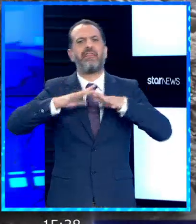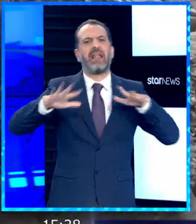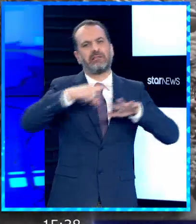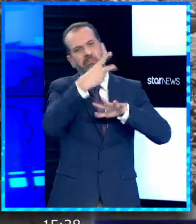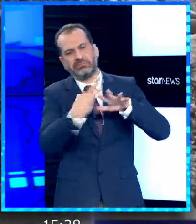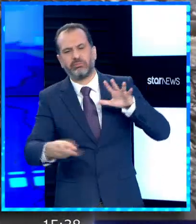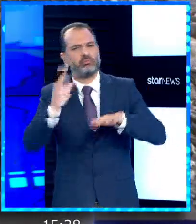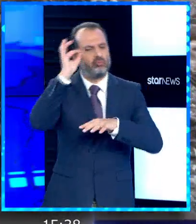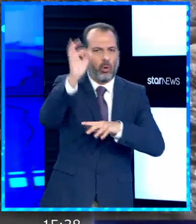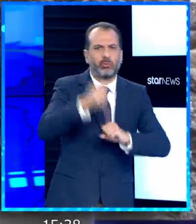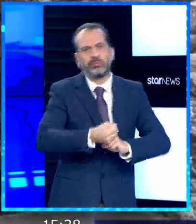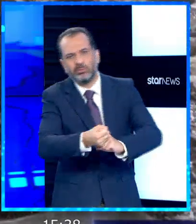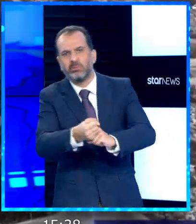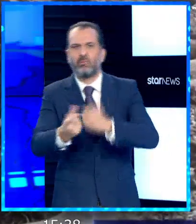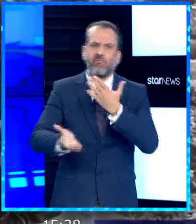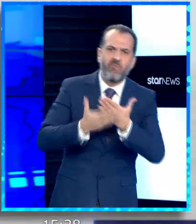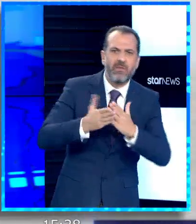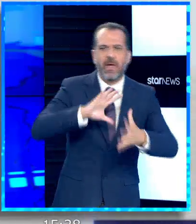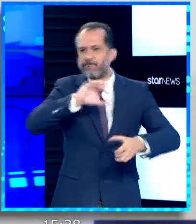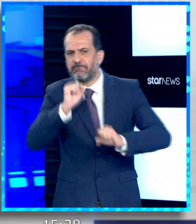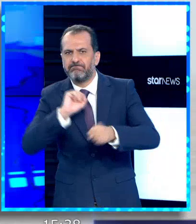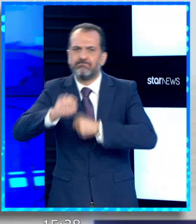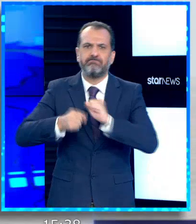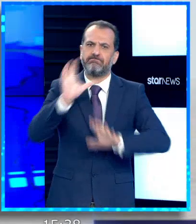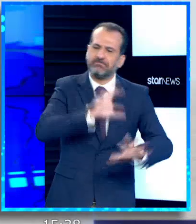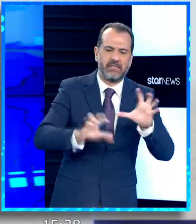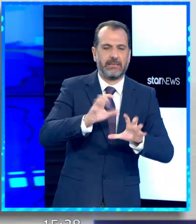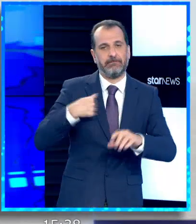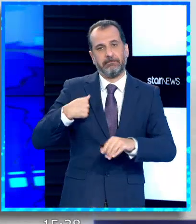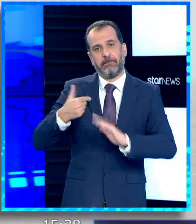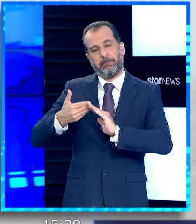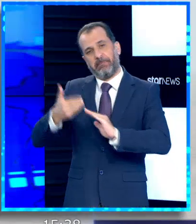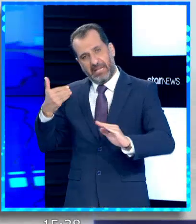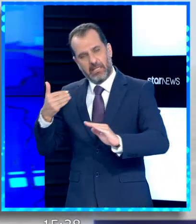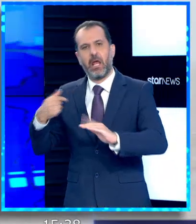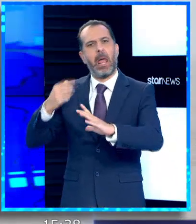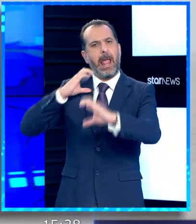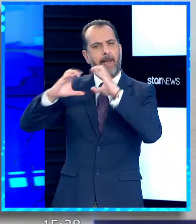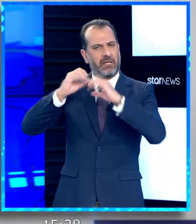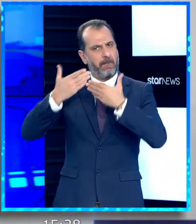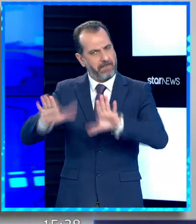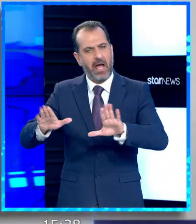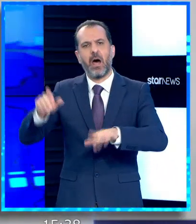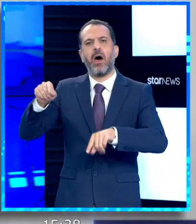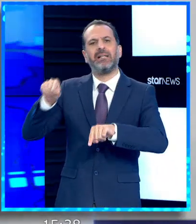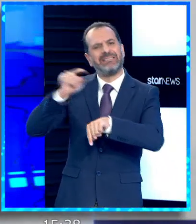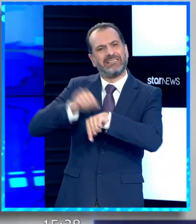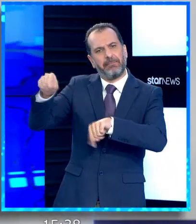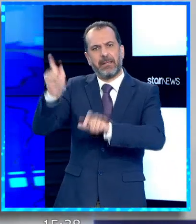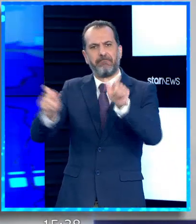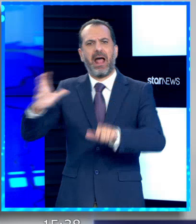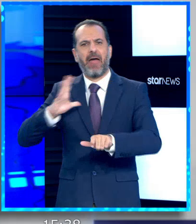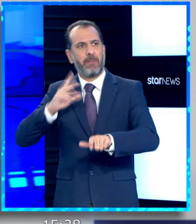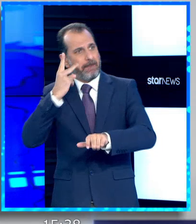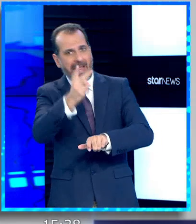βοηθήσουν και αυτοί στις τιτάνιες αυτές προσπάθειες. Εμείς μιλήσαμε, να σου πω, Ράνια, μαζί με αρκετούς αυτόπτες μάρτυρες. Όπως μας είπαν